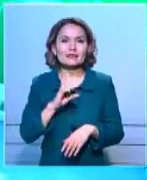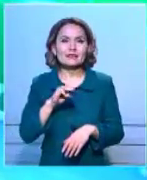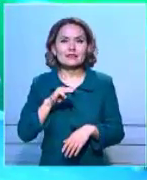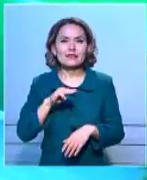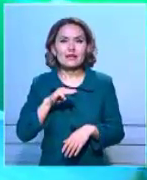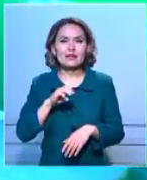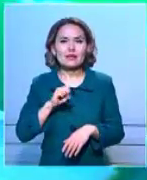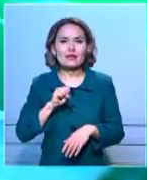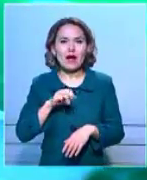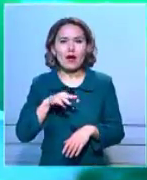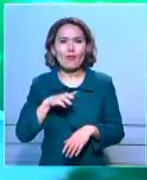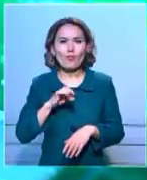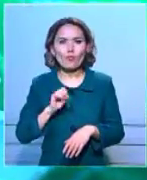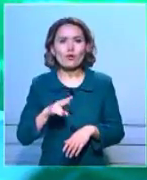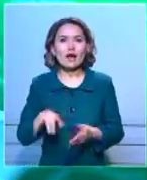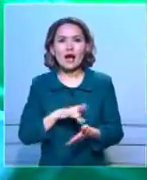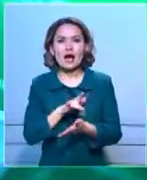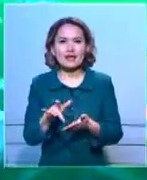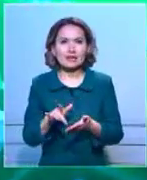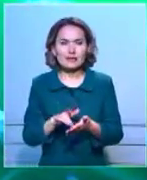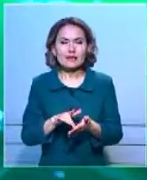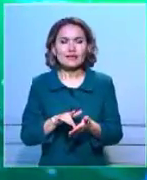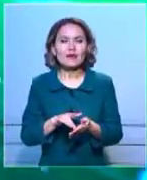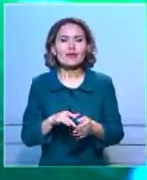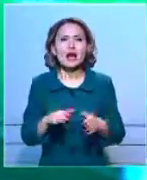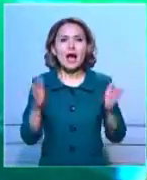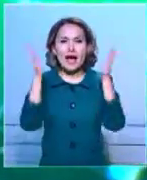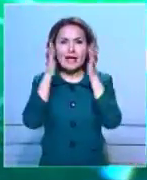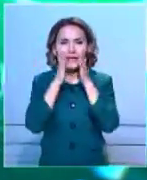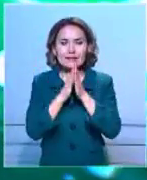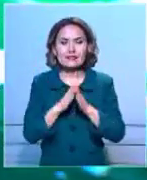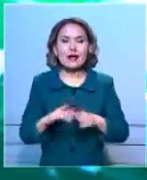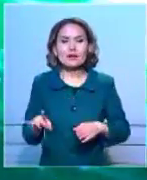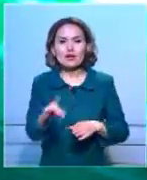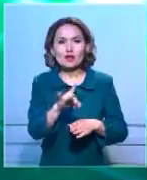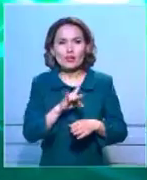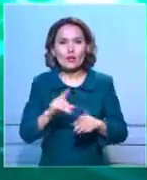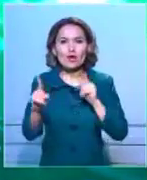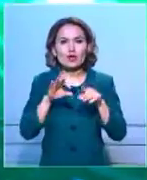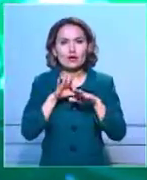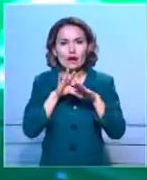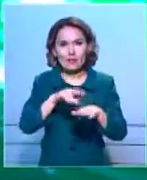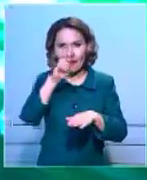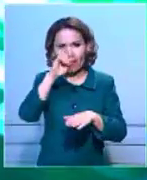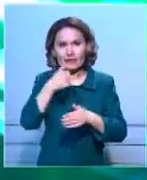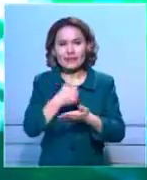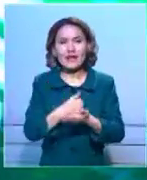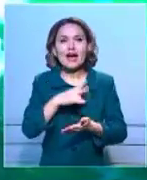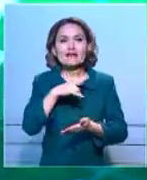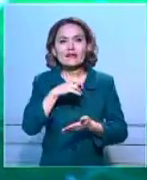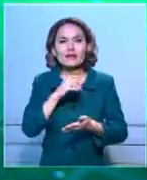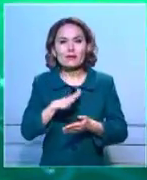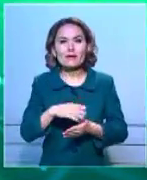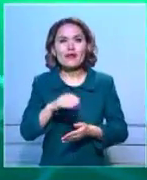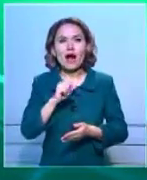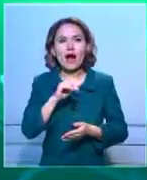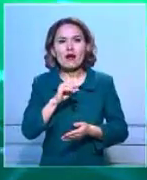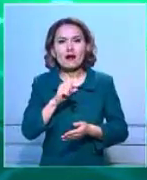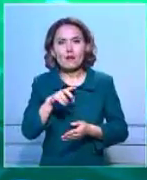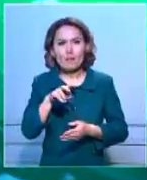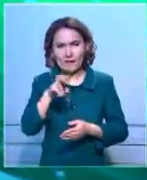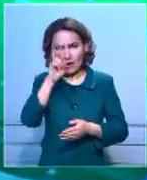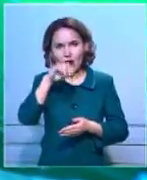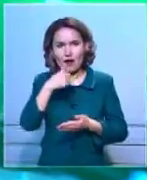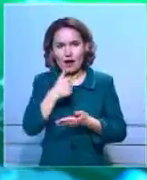Түркияның Стамбул қаласында өтіп жатқан Ислам ынтымақтастығы ұйымының 13-ші саммиті аясында елбасы Нұрсұлтан Назарбаев, Сауд Арабиясының